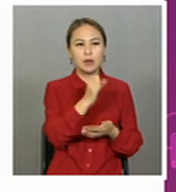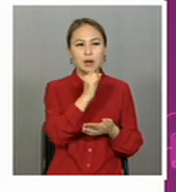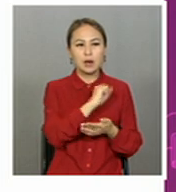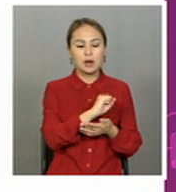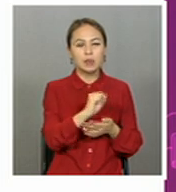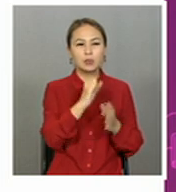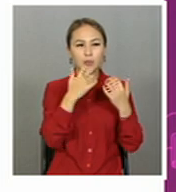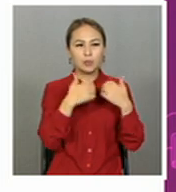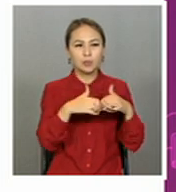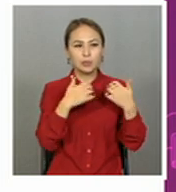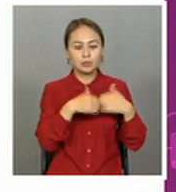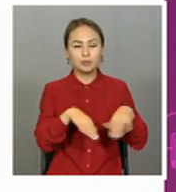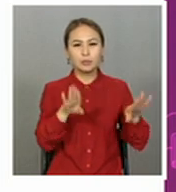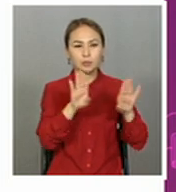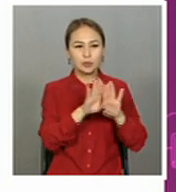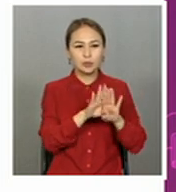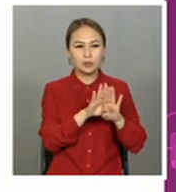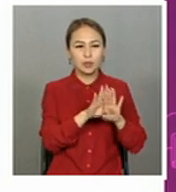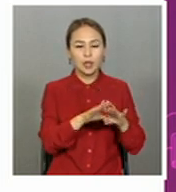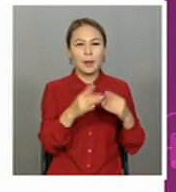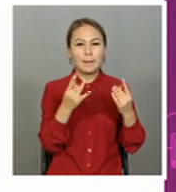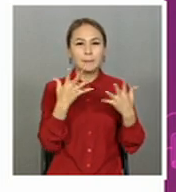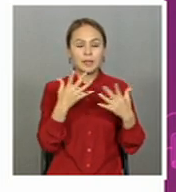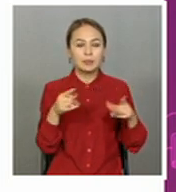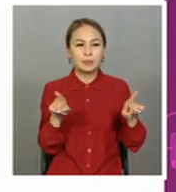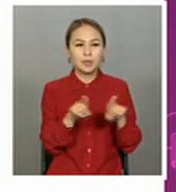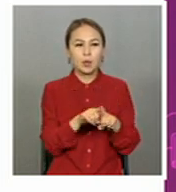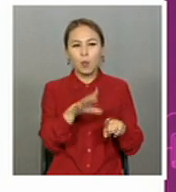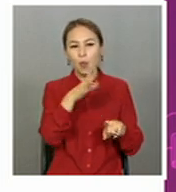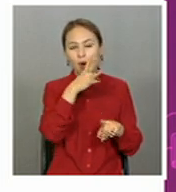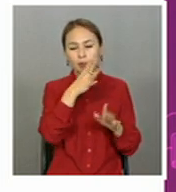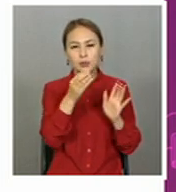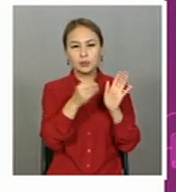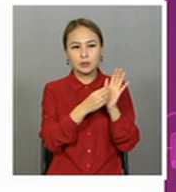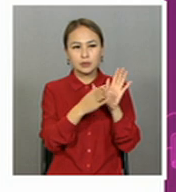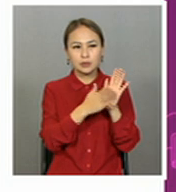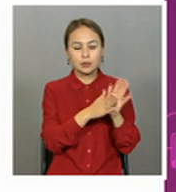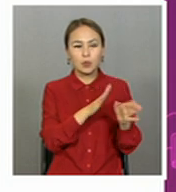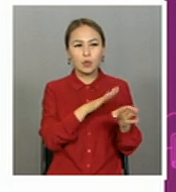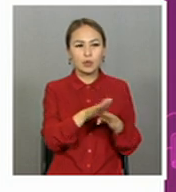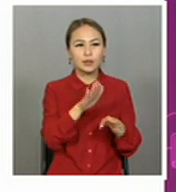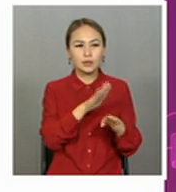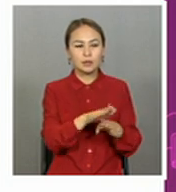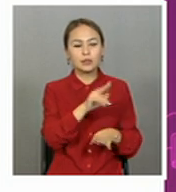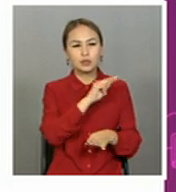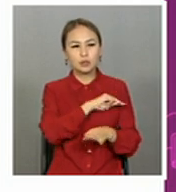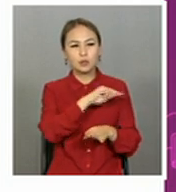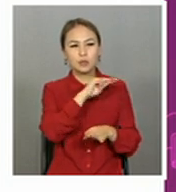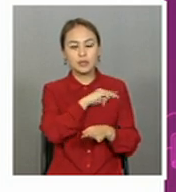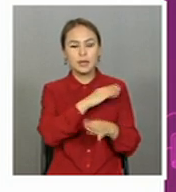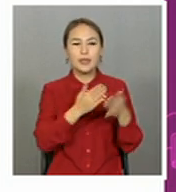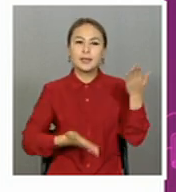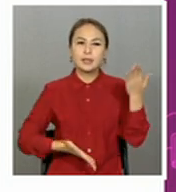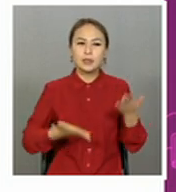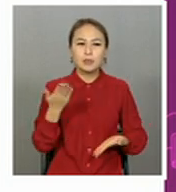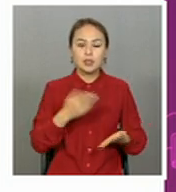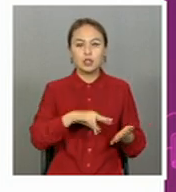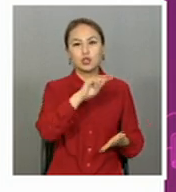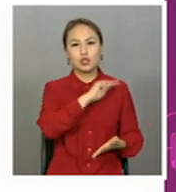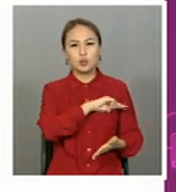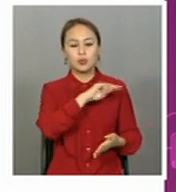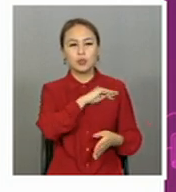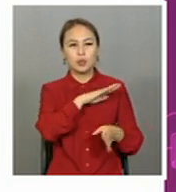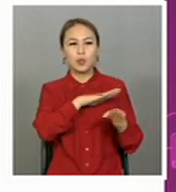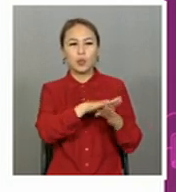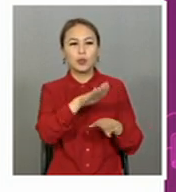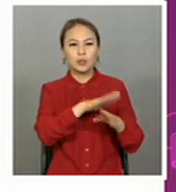көлем бұл белгілі бір уақыт бірлігі ішінде орындалған жұмыс. Немесе жұмысты орындау